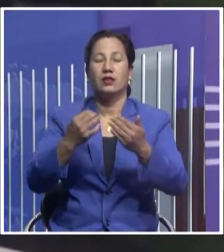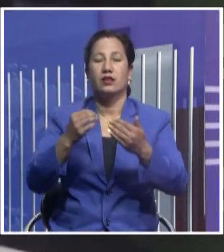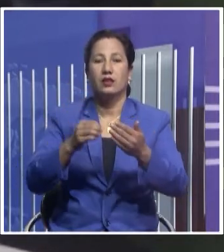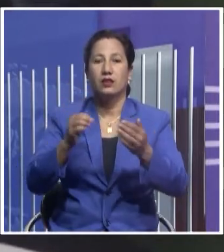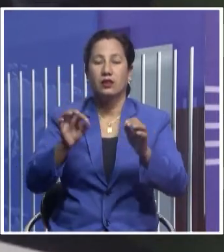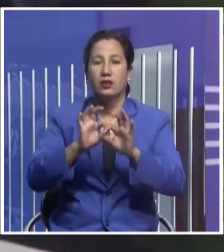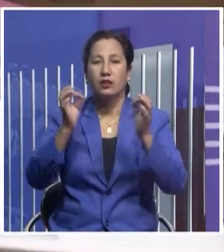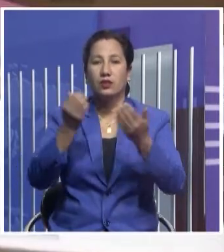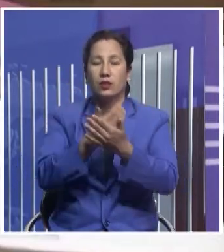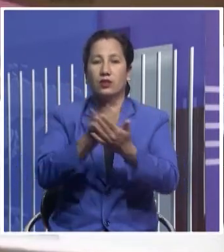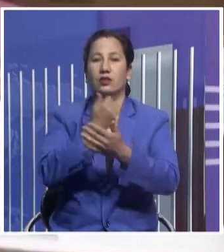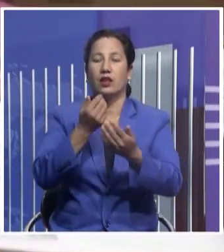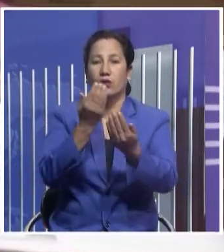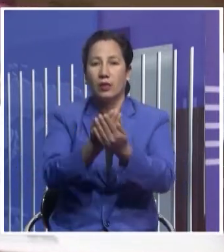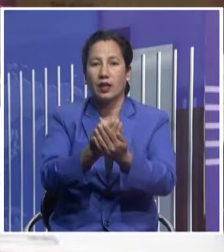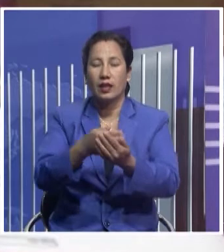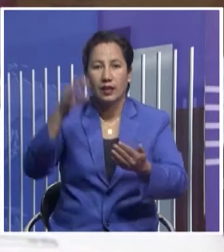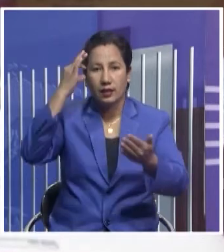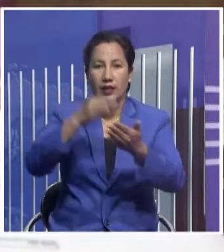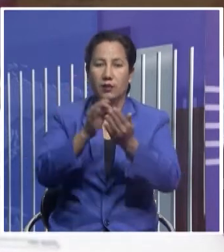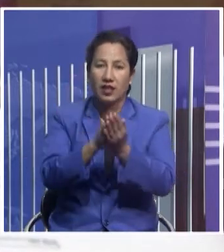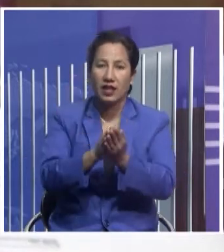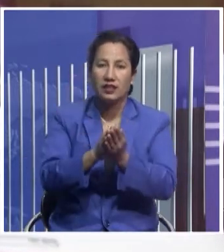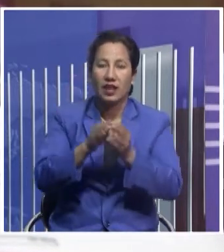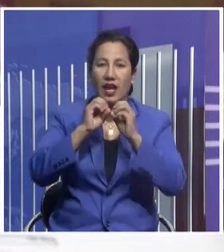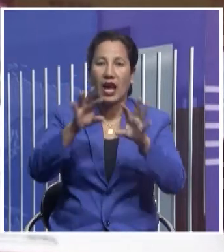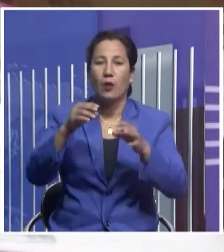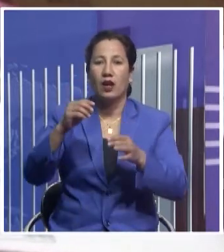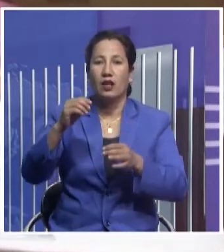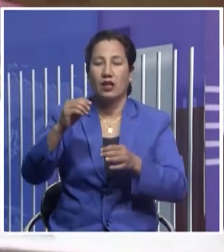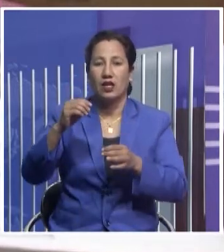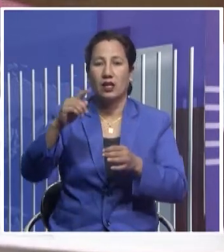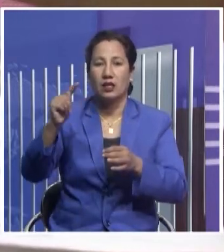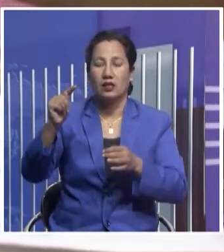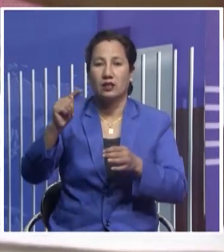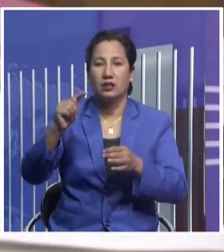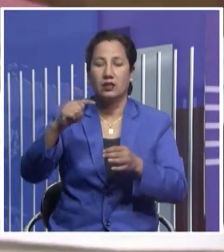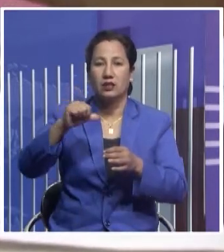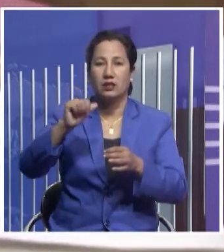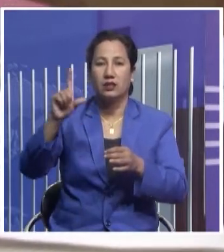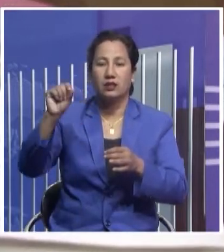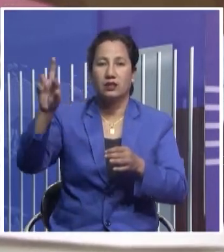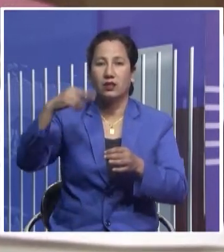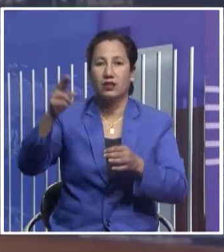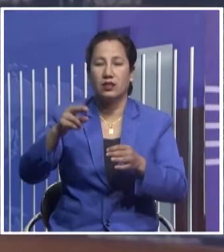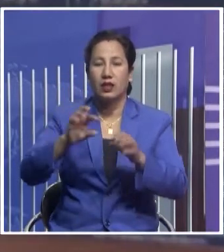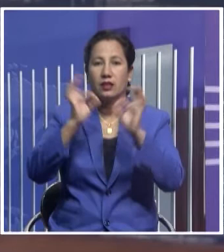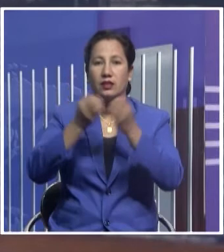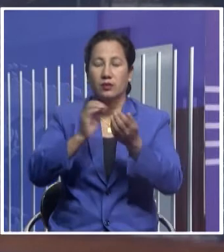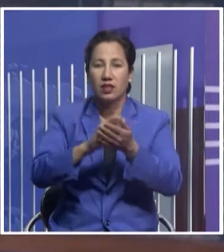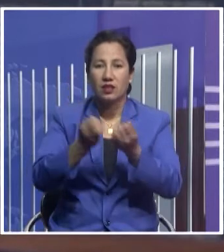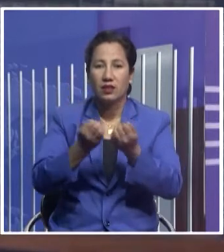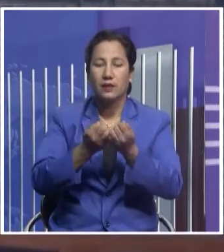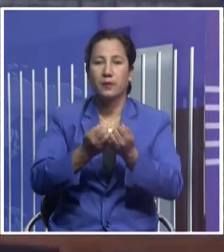लगायतका संघ संस्थाको मागलाई समेत ध्यानमा राख्दै आवास कर्जा कार्यक्रमको क्षेत्र विस्तार गरिएको बताउनुभयो। नेपाल